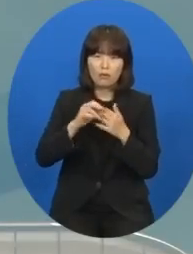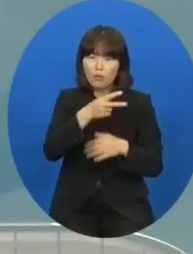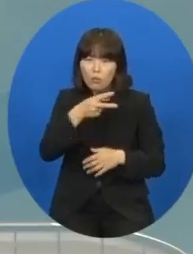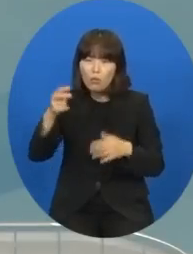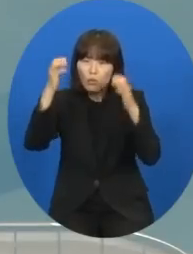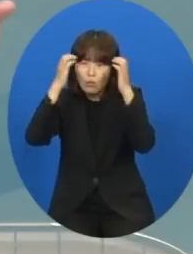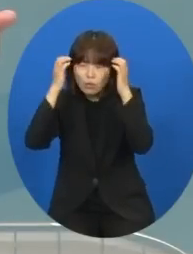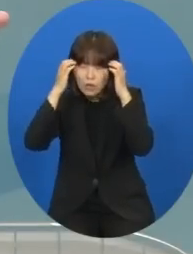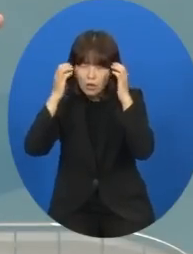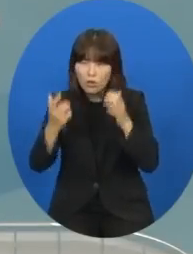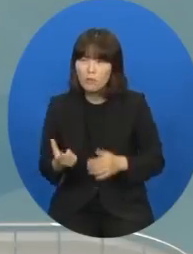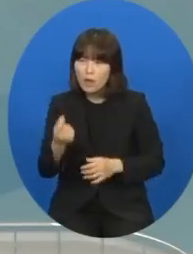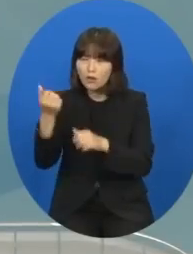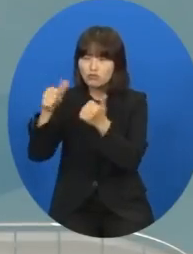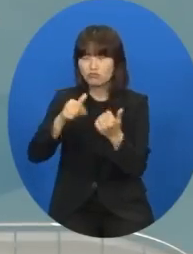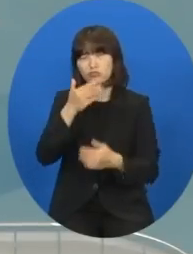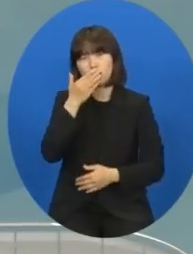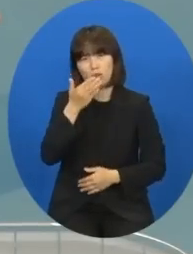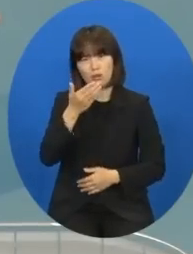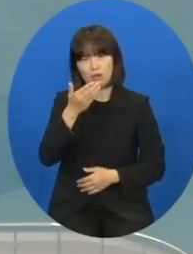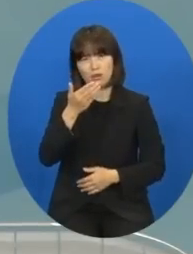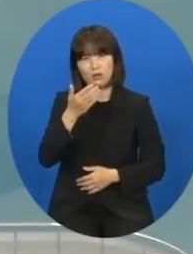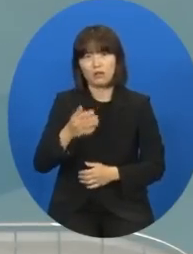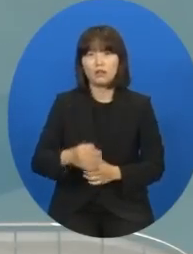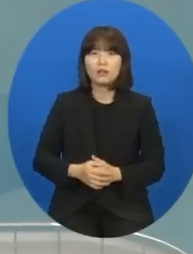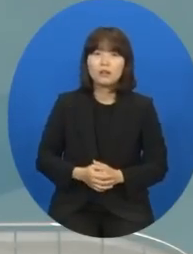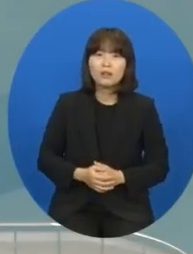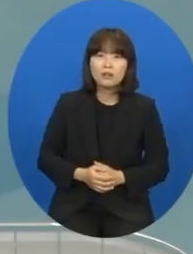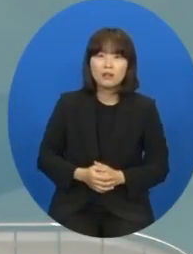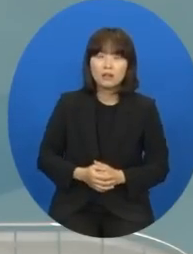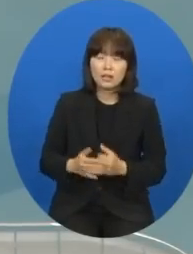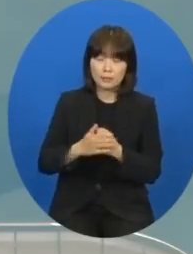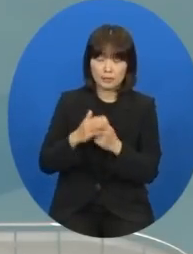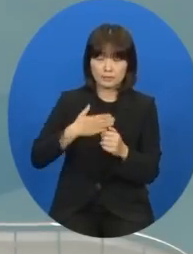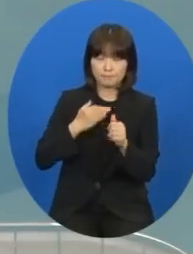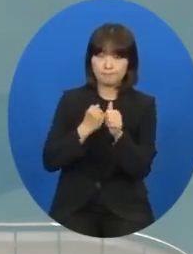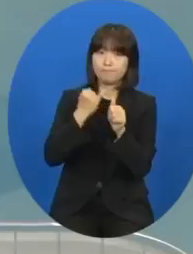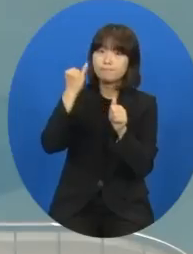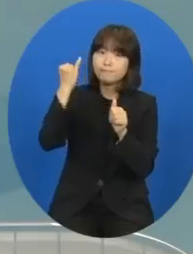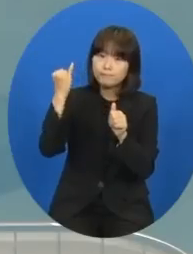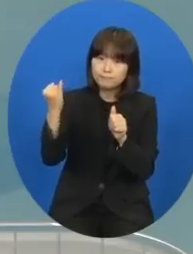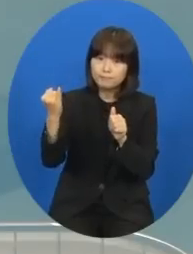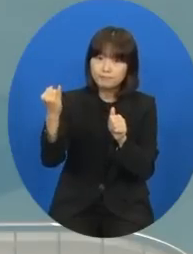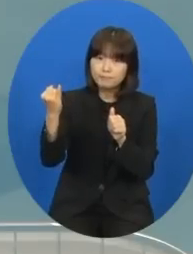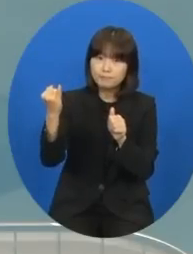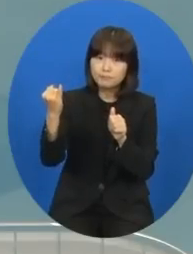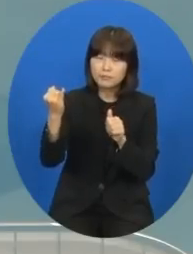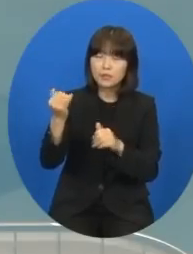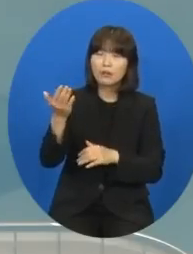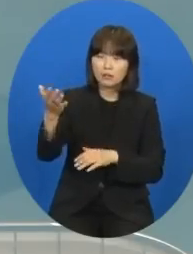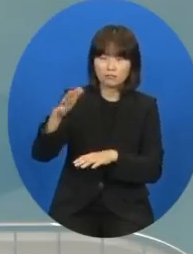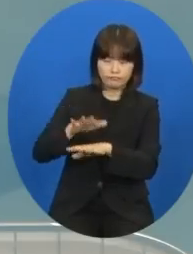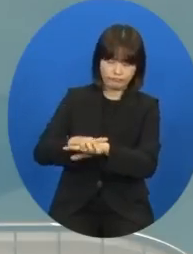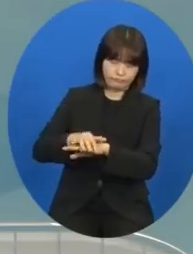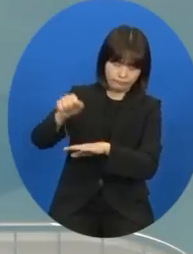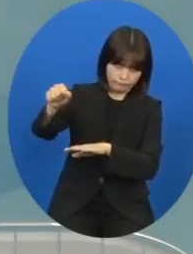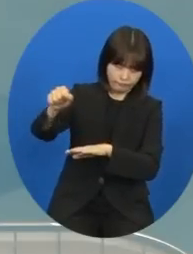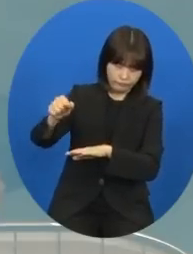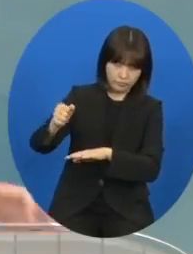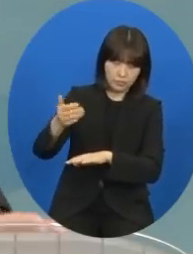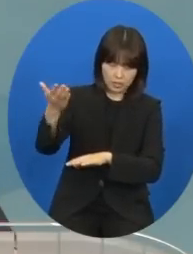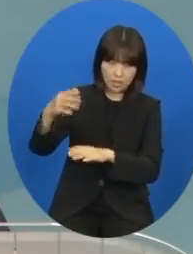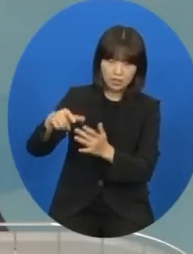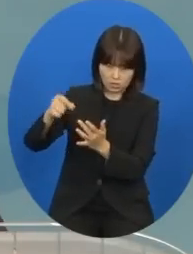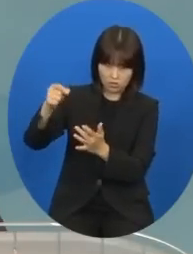길이고 일찍 죽을 수도 있는 길이니까. 그래서 제 아내에게 당신이 선택하라고 해요.